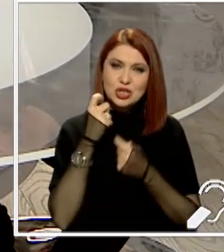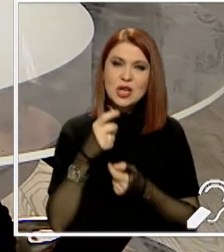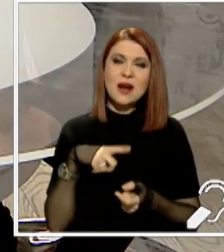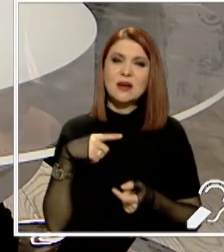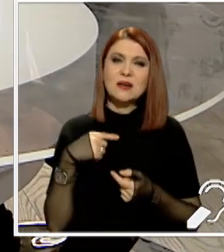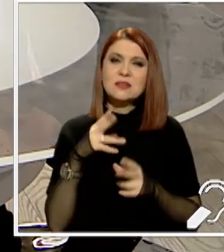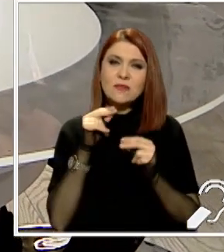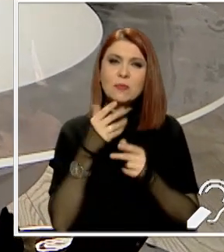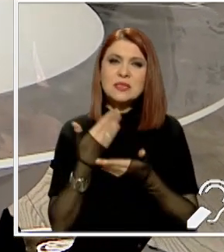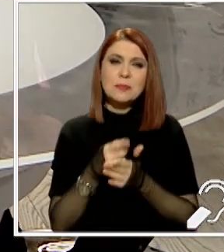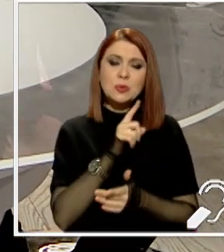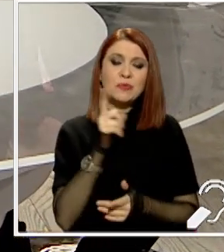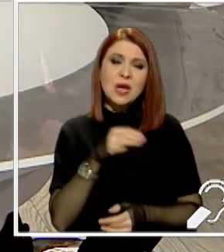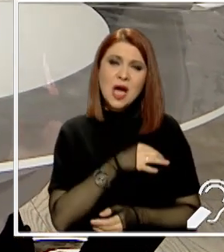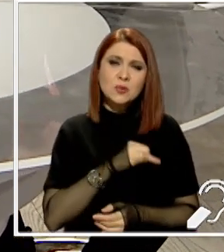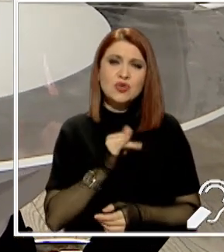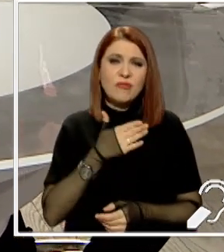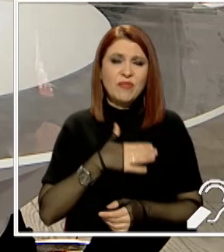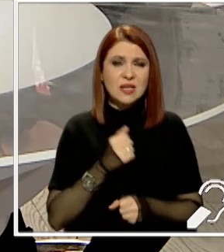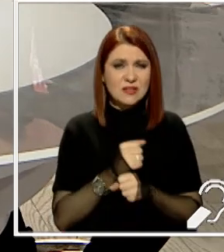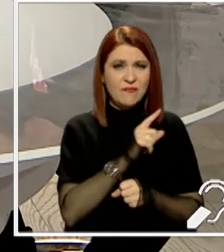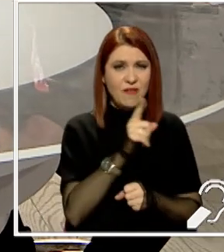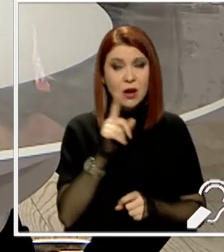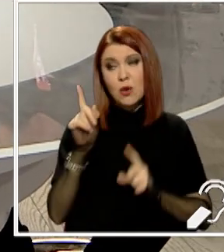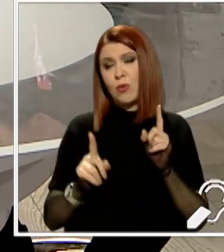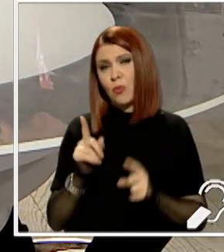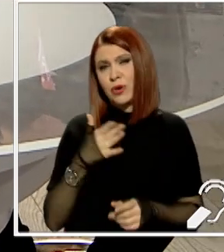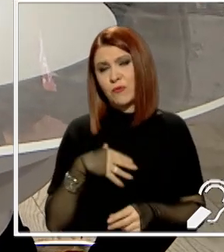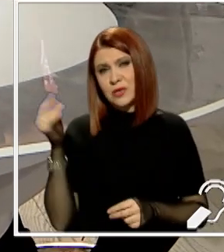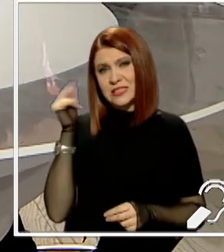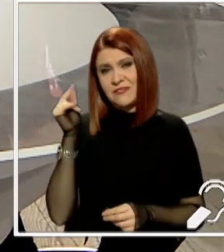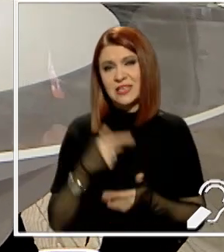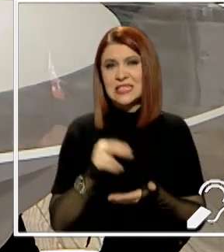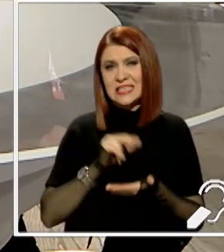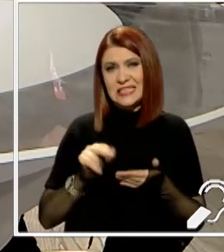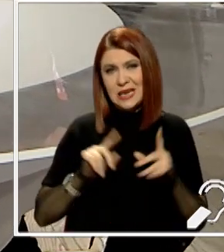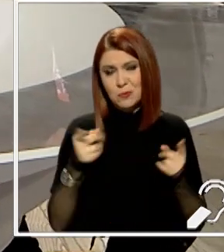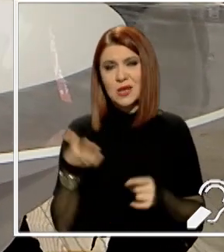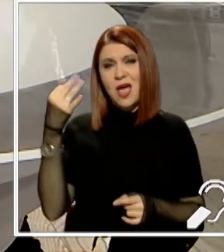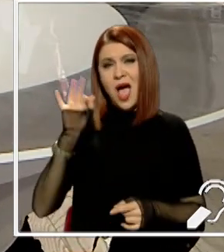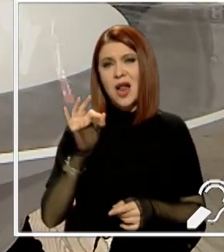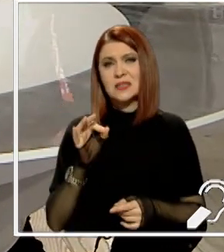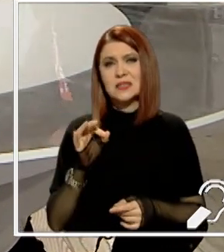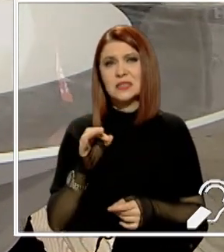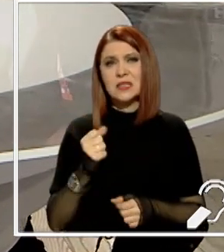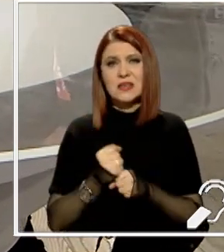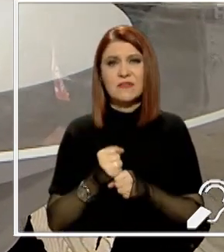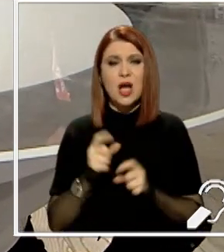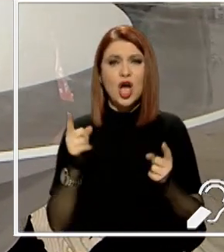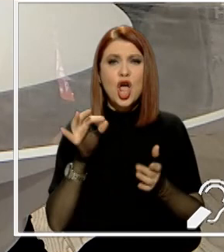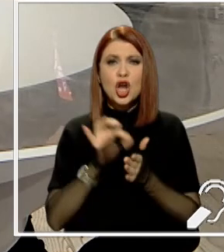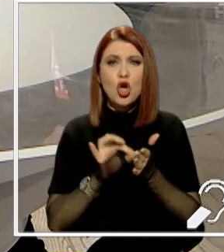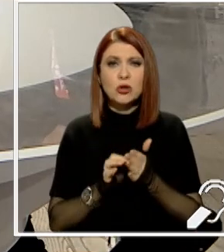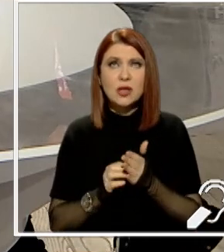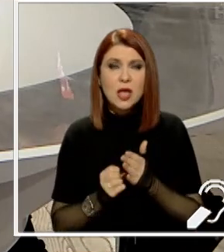nevoii fiecărui student și dorinței fiecărui student. Unii dintre ei vor să învețe să compună, alții vor să atingă note înalte. Sau